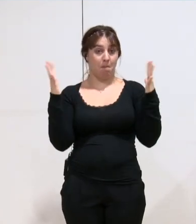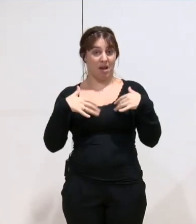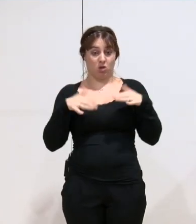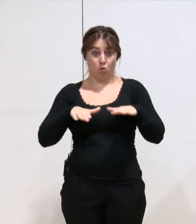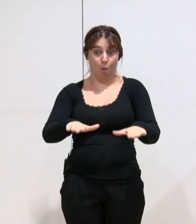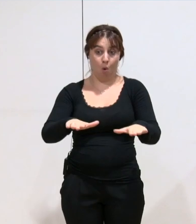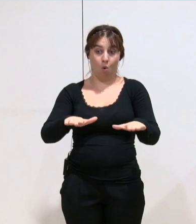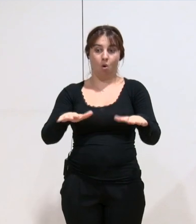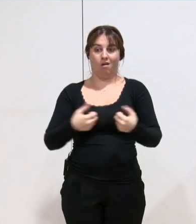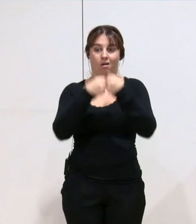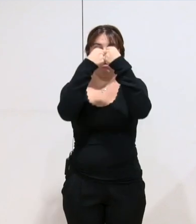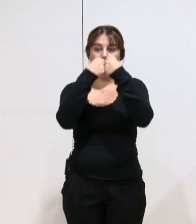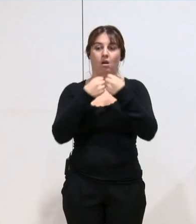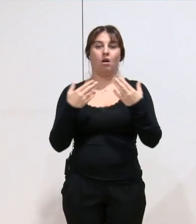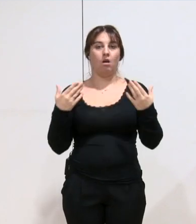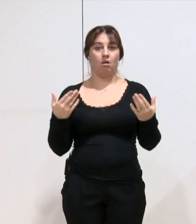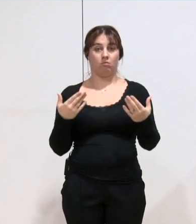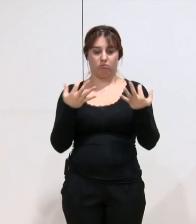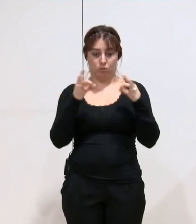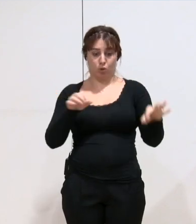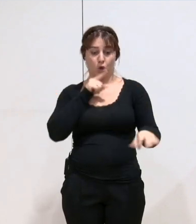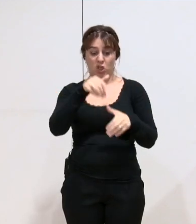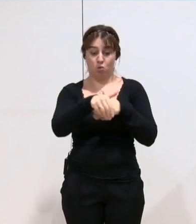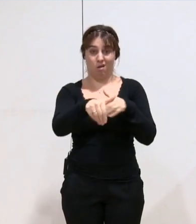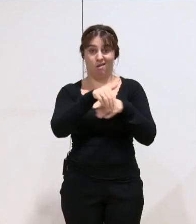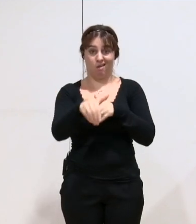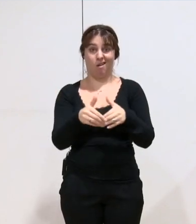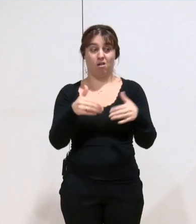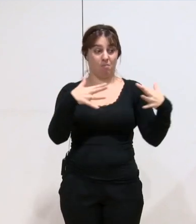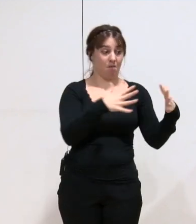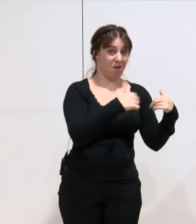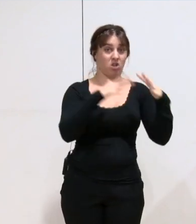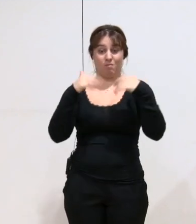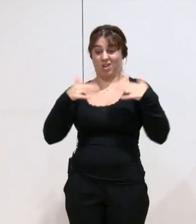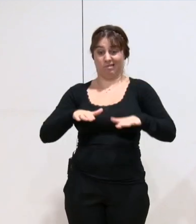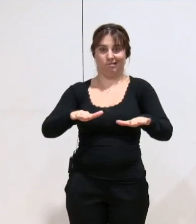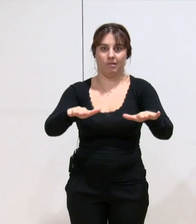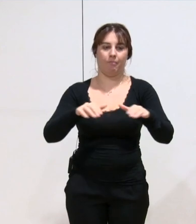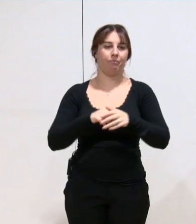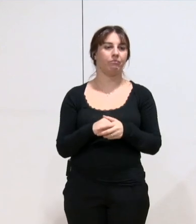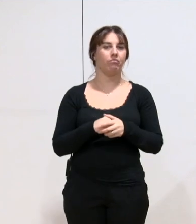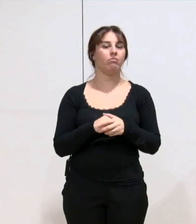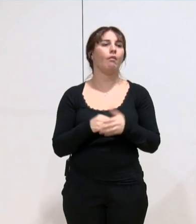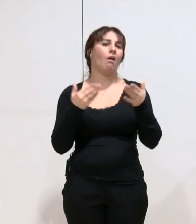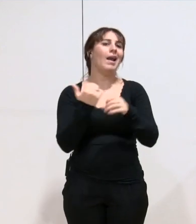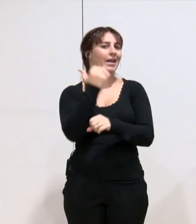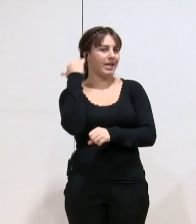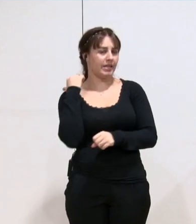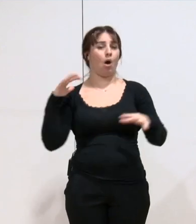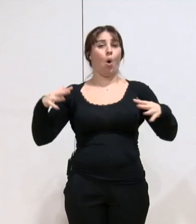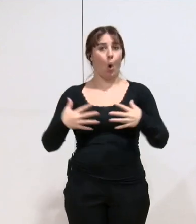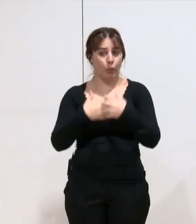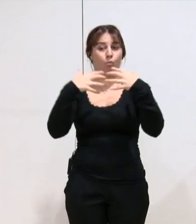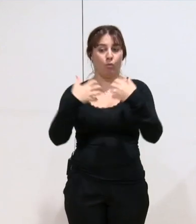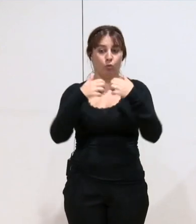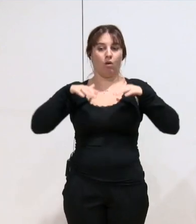aura lieu donc dans une dizaine de jours. Donc, pour faire simple, l'année dernière, les épisodes de doublon